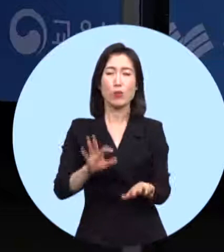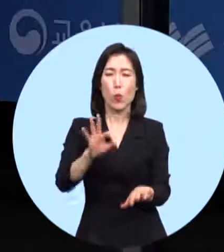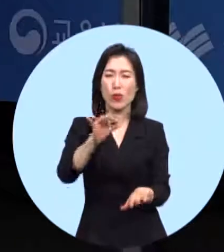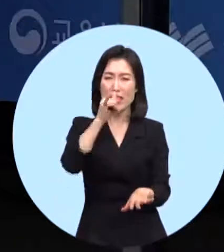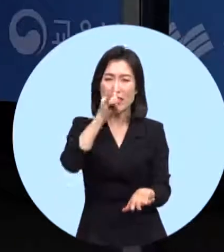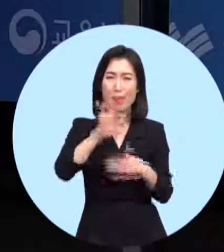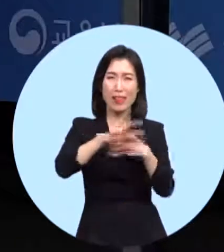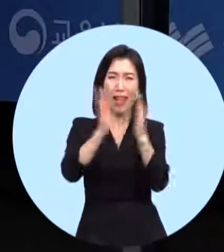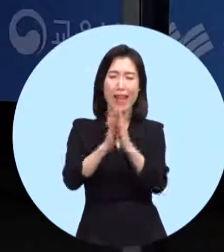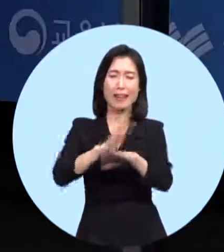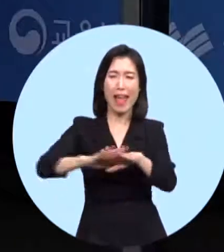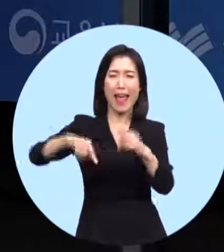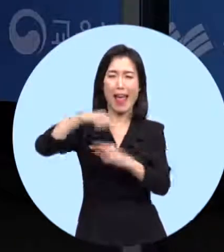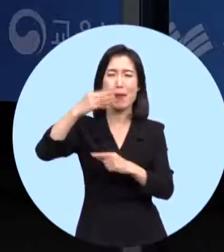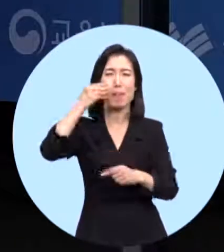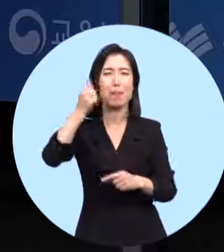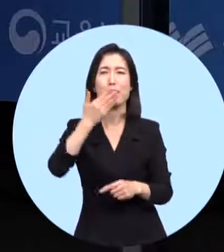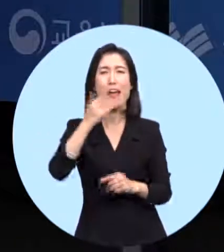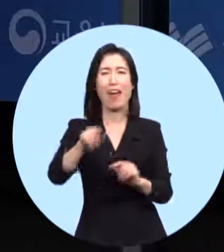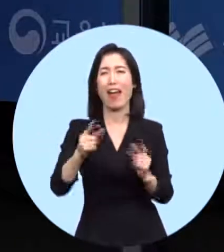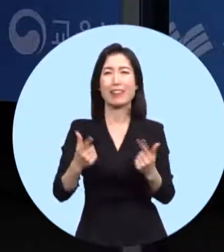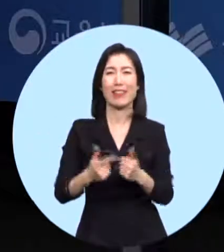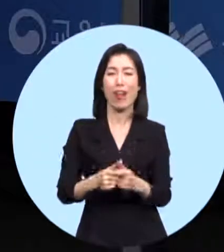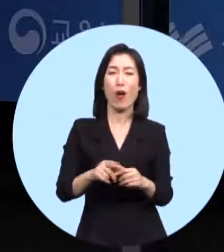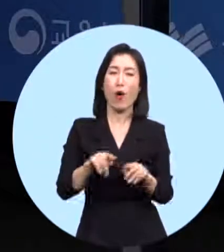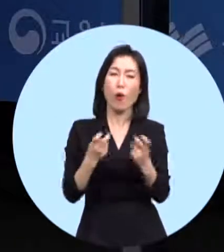돈이 있다고 뭘 할 수 있겠습니까?